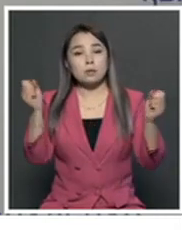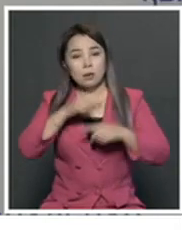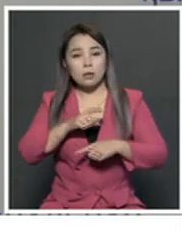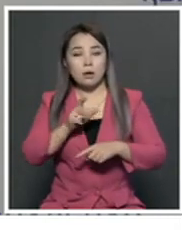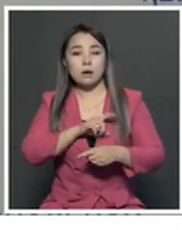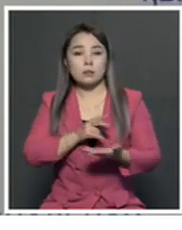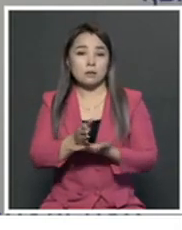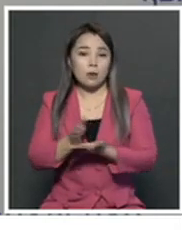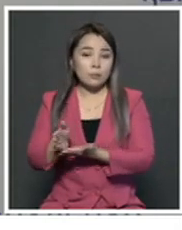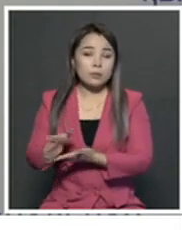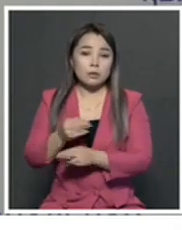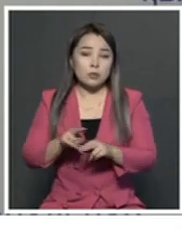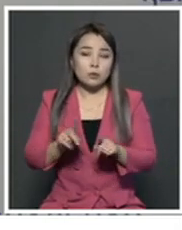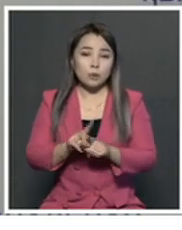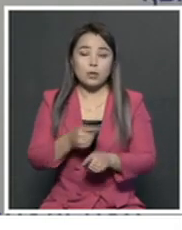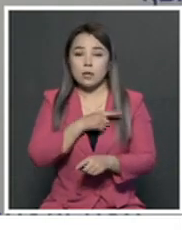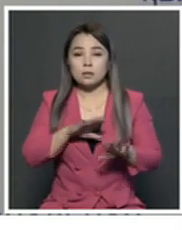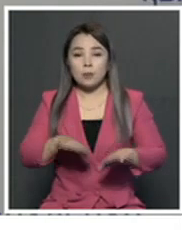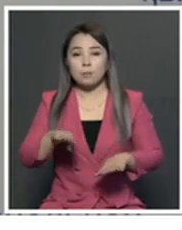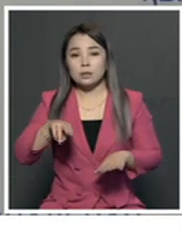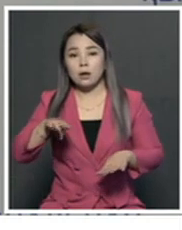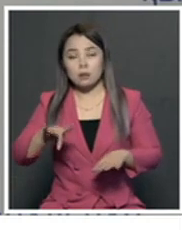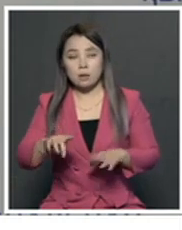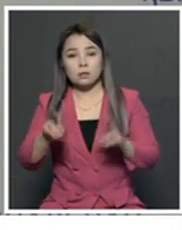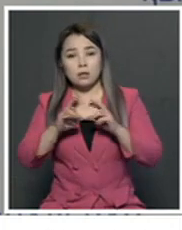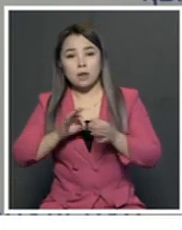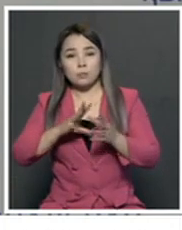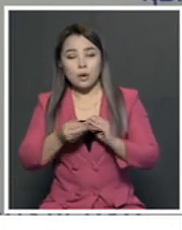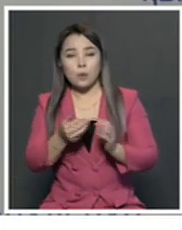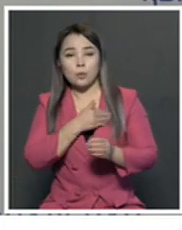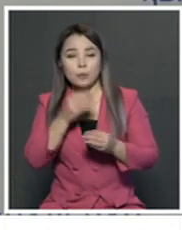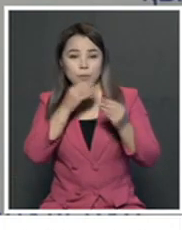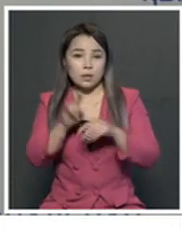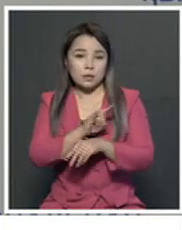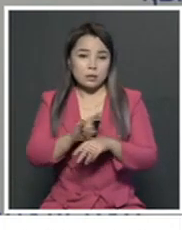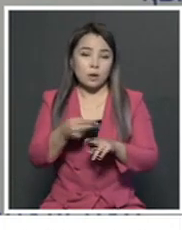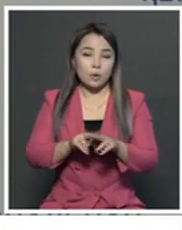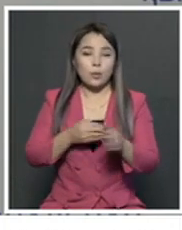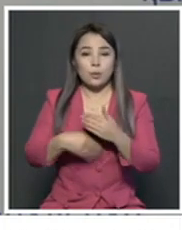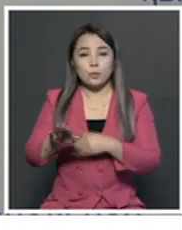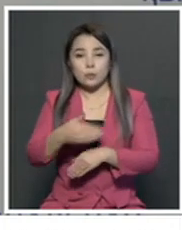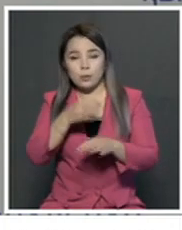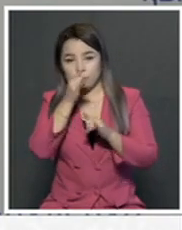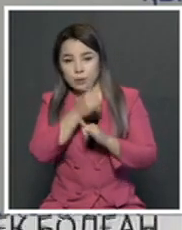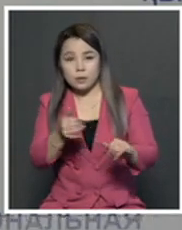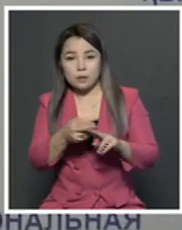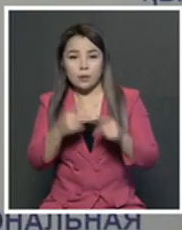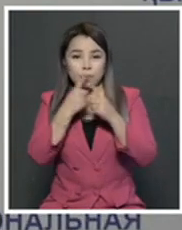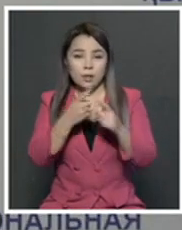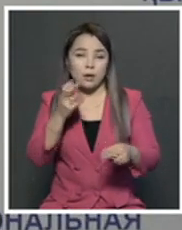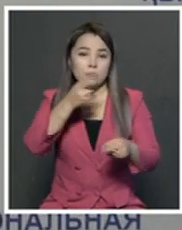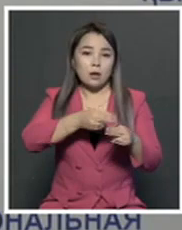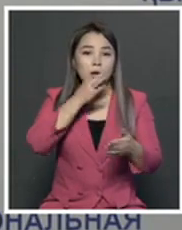ұйымдардың қызметкерлері санитарлық посттардан ПТР сынаманың жалған анықтамасымен өтпек болған. Тиісті мемлекеттік органдарға дер кезінде хабарлама